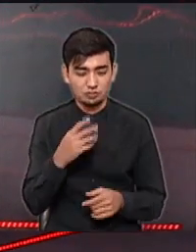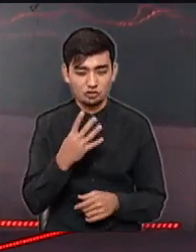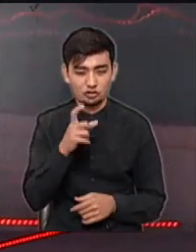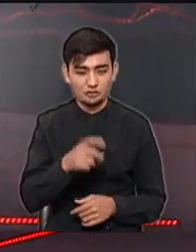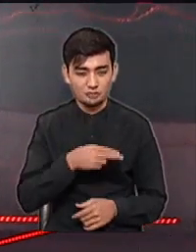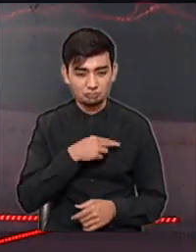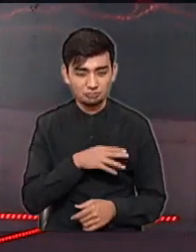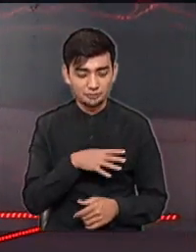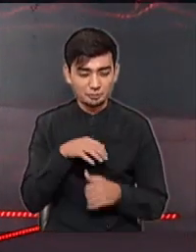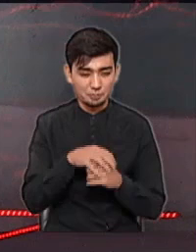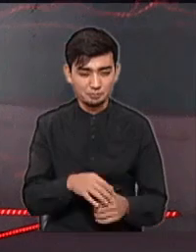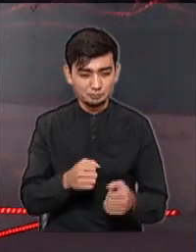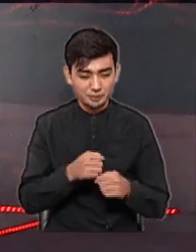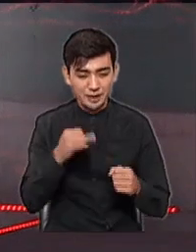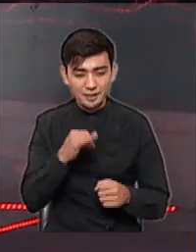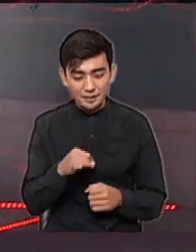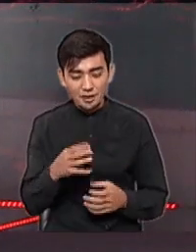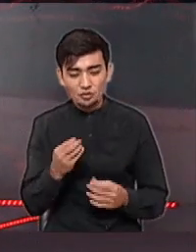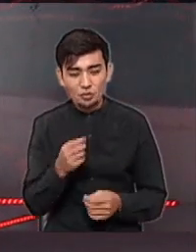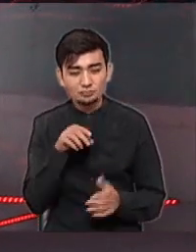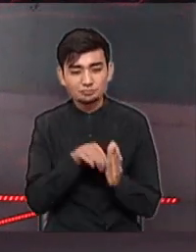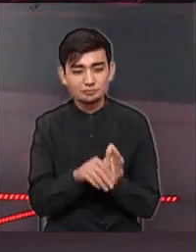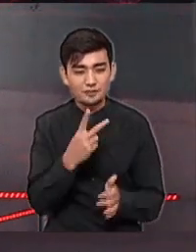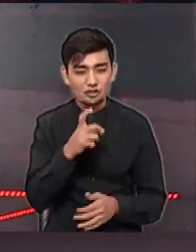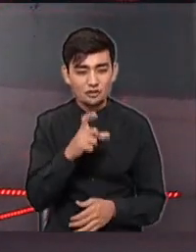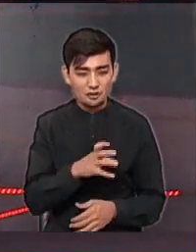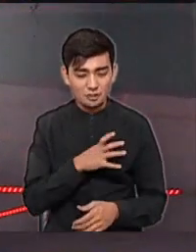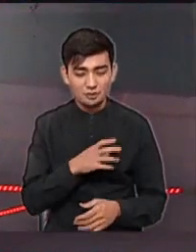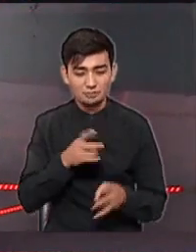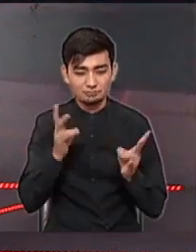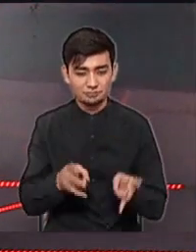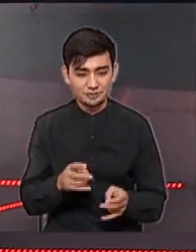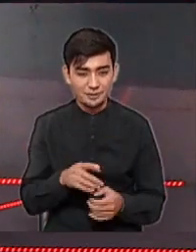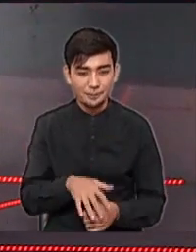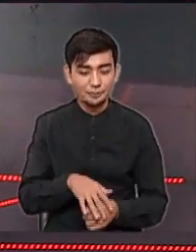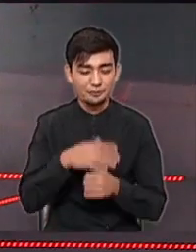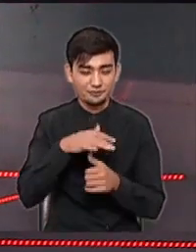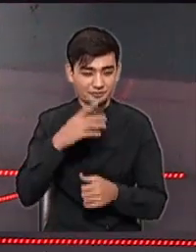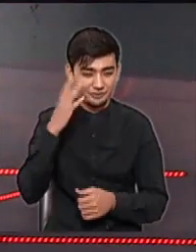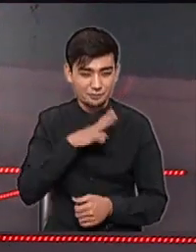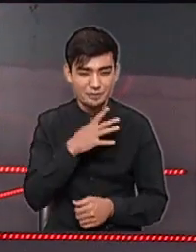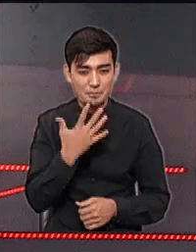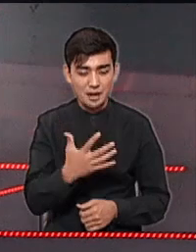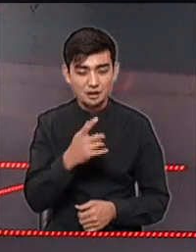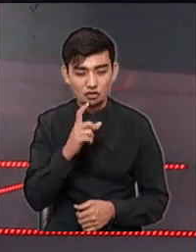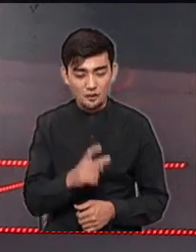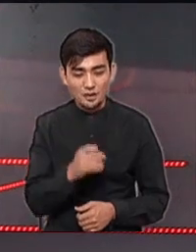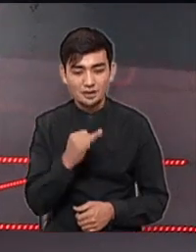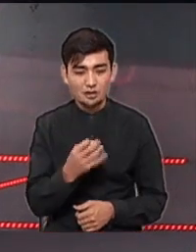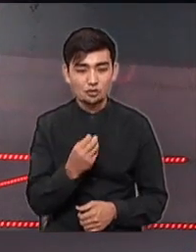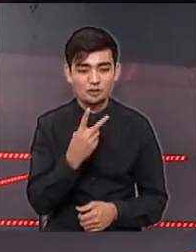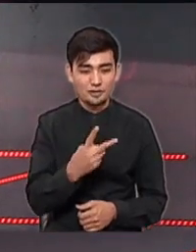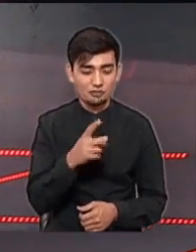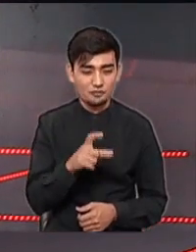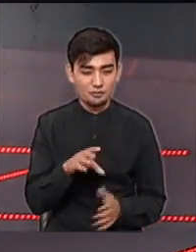адам қаза тапты. Және бортта болған тағы 2 азамат жарақат алған. Шу кезінде әуе кемесінің ішінде 5 экипаж және 2 жолаушы